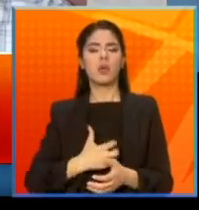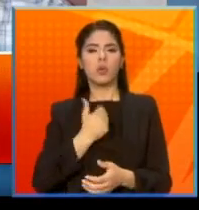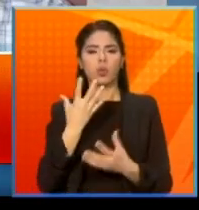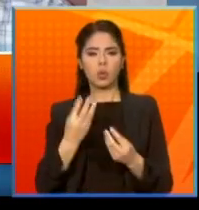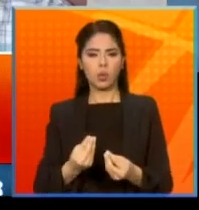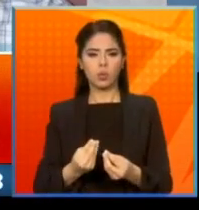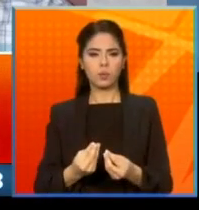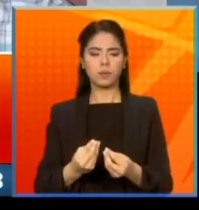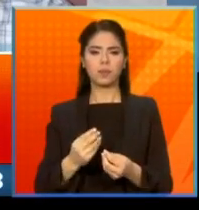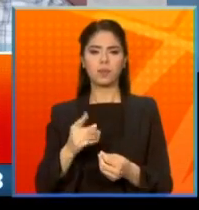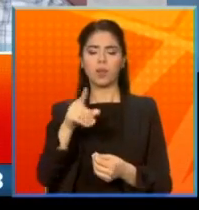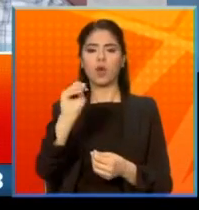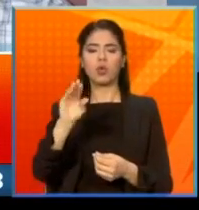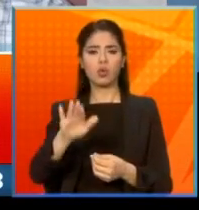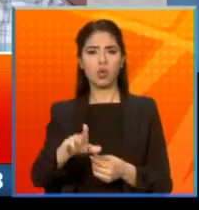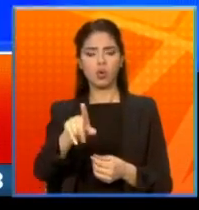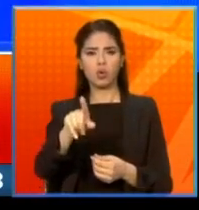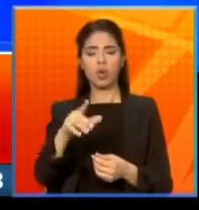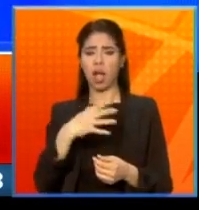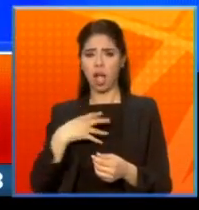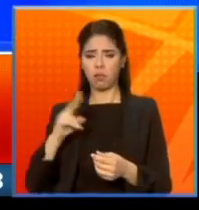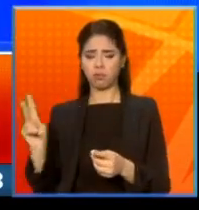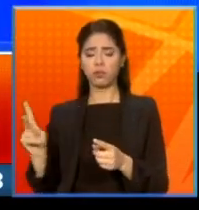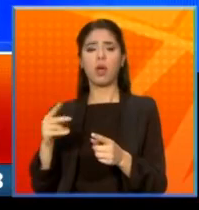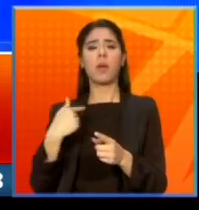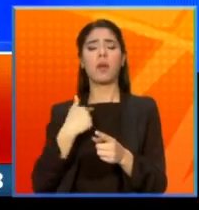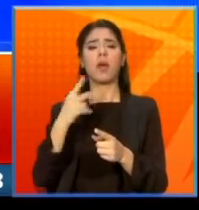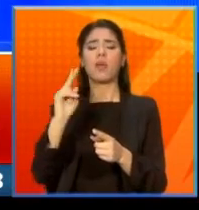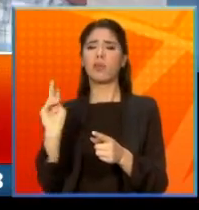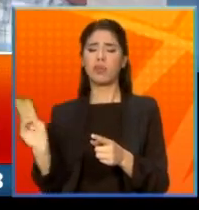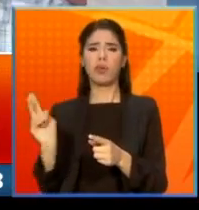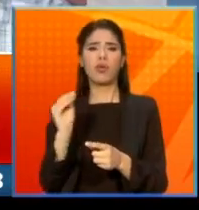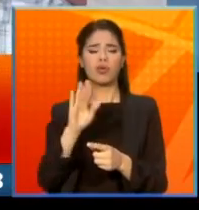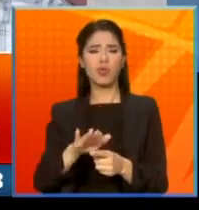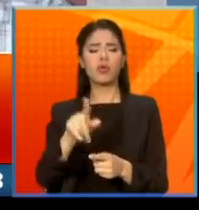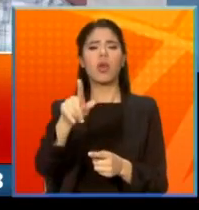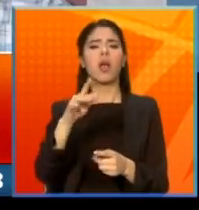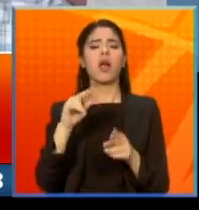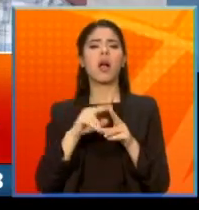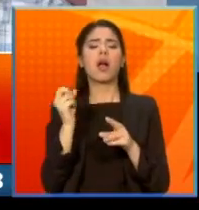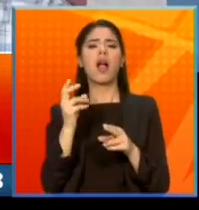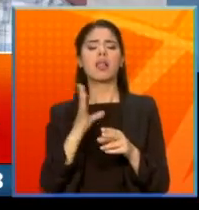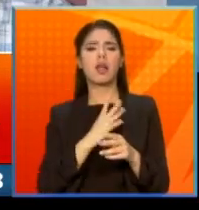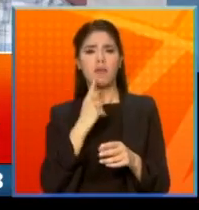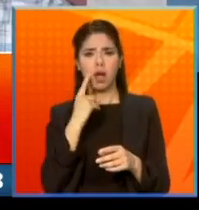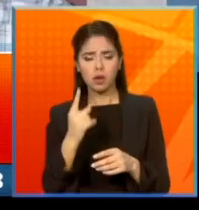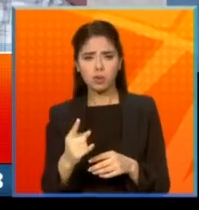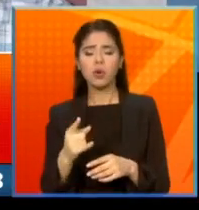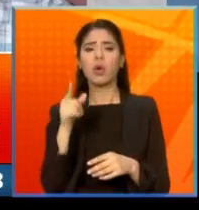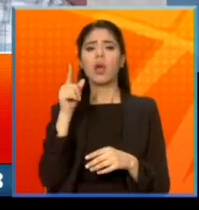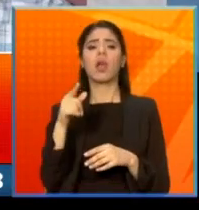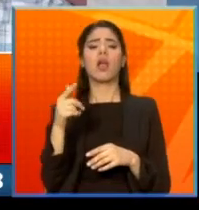çocuğuna kanser olduğunu söylüyor. Sonra evden ayrılıyor. Sonra siz diyorsunuz ki kızınıza dönüp, öz kızınıza,